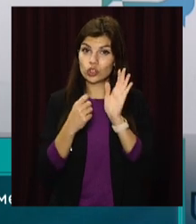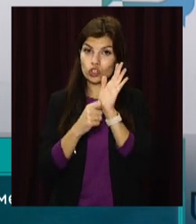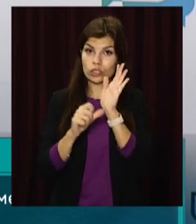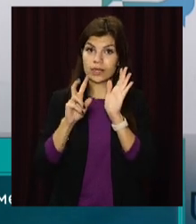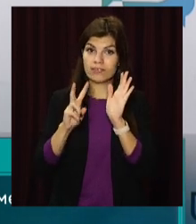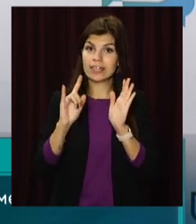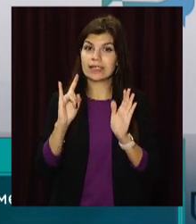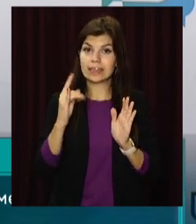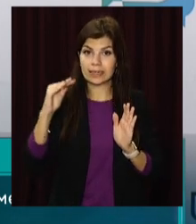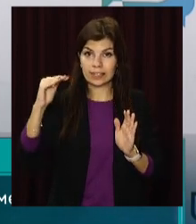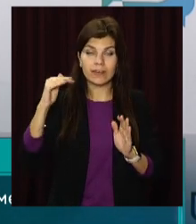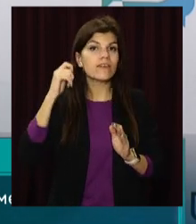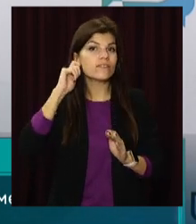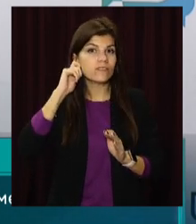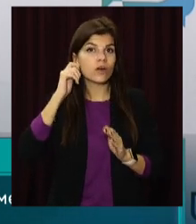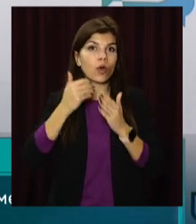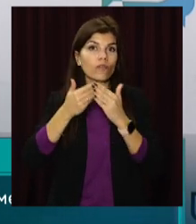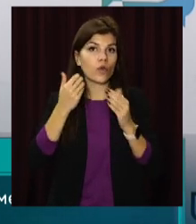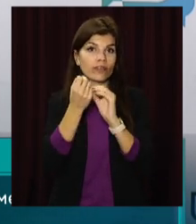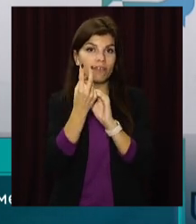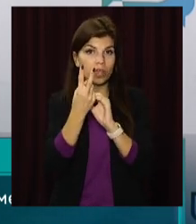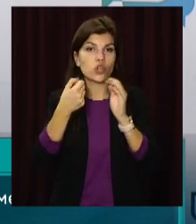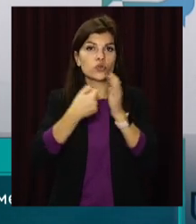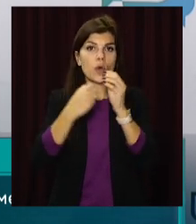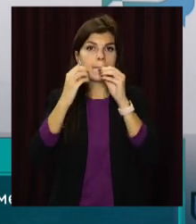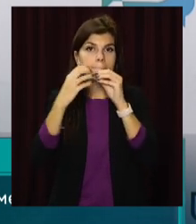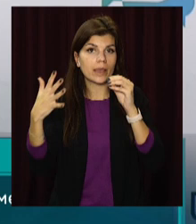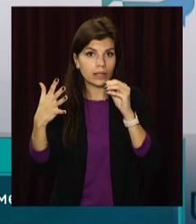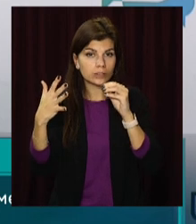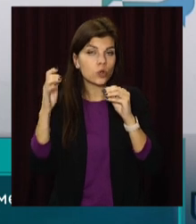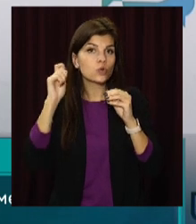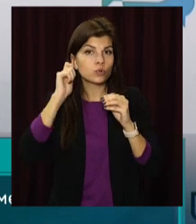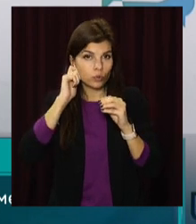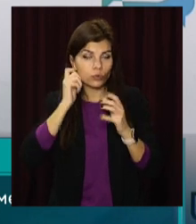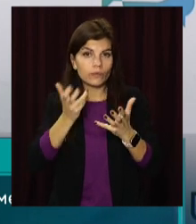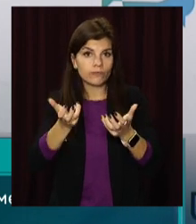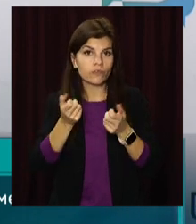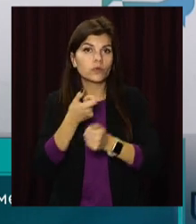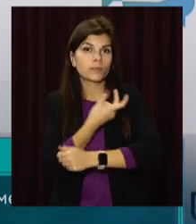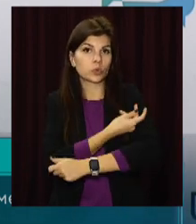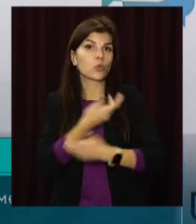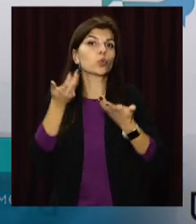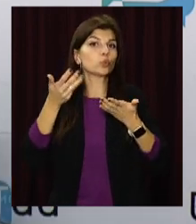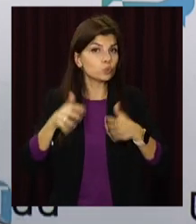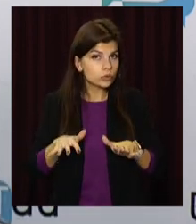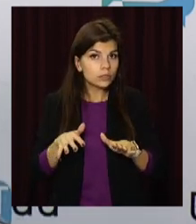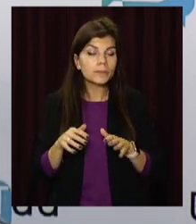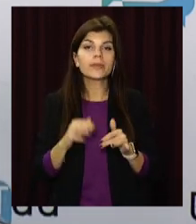162 дитини у віці від 12 до 15 років отримали вакцину і